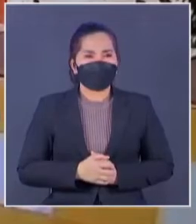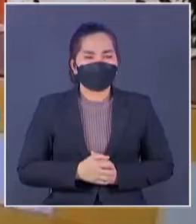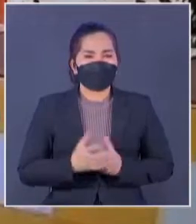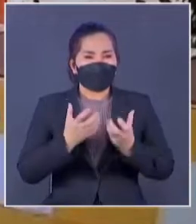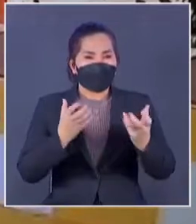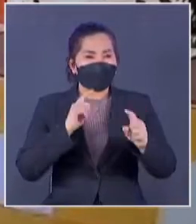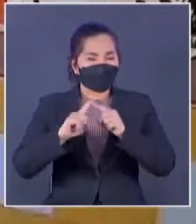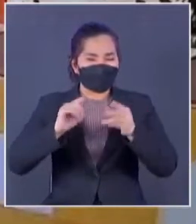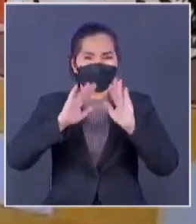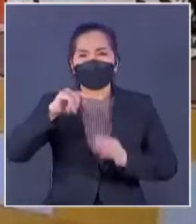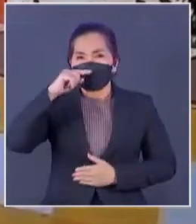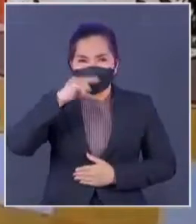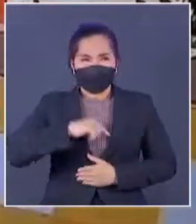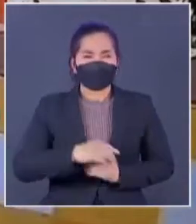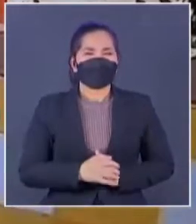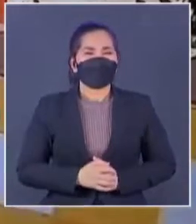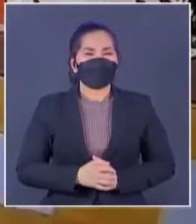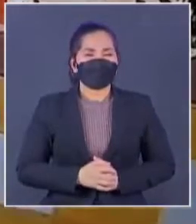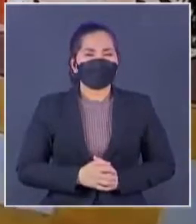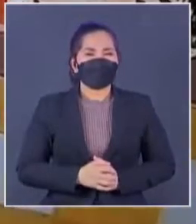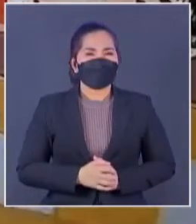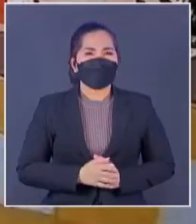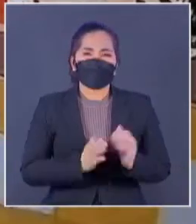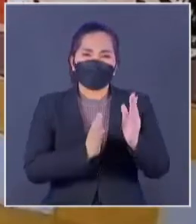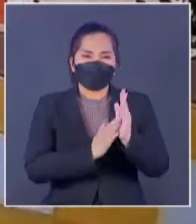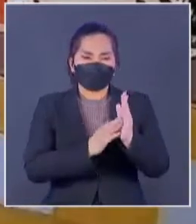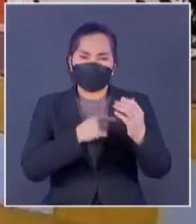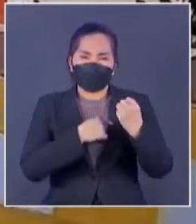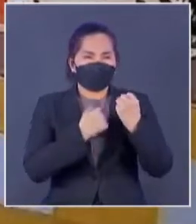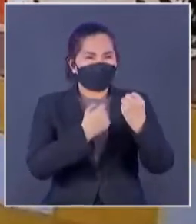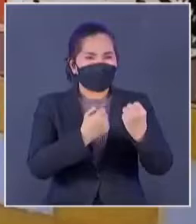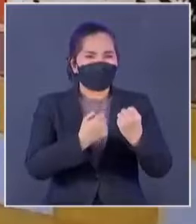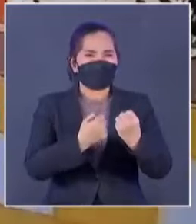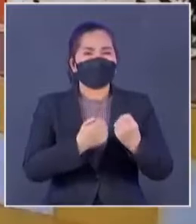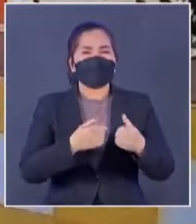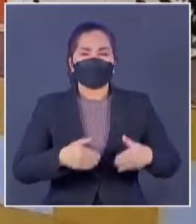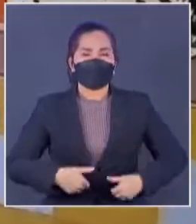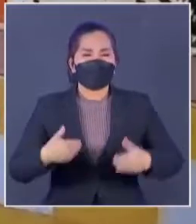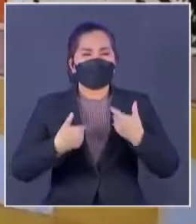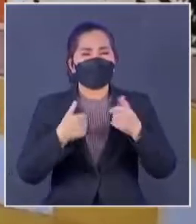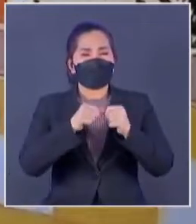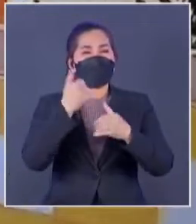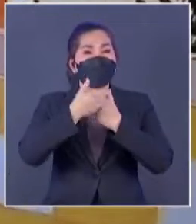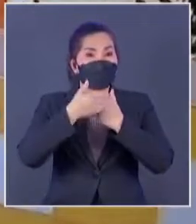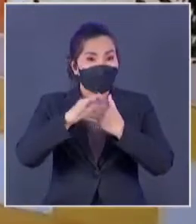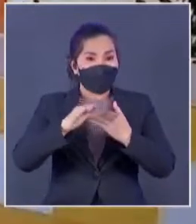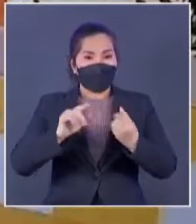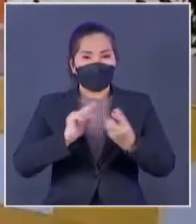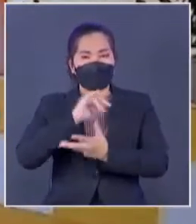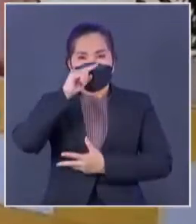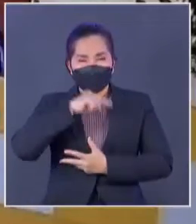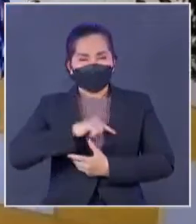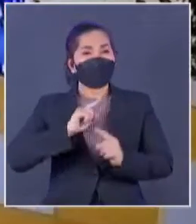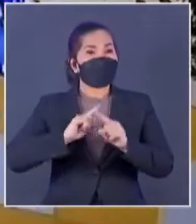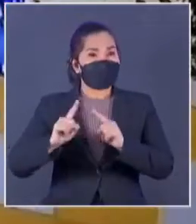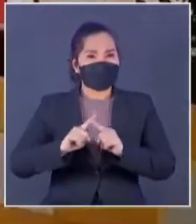เป็นไทยนะครับก็ไปให้ที่ฝรั่งเศสนะครับและชื่นชมให้กำลังใจกับการไปใช้ชีวิตในต่างแดนแล้วก็นำความเป็นไทยของเราขนบ